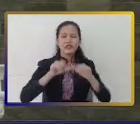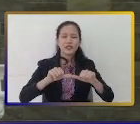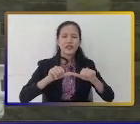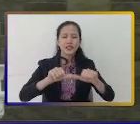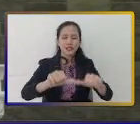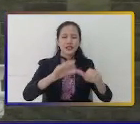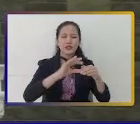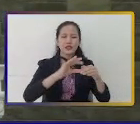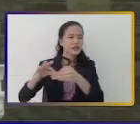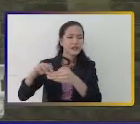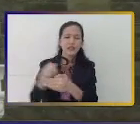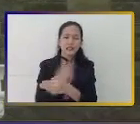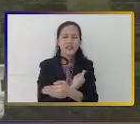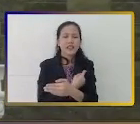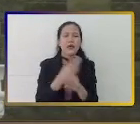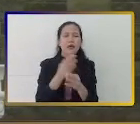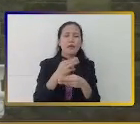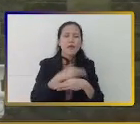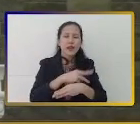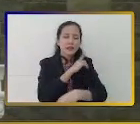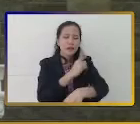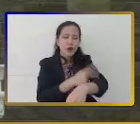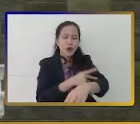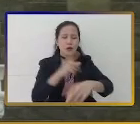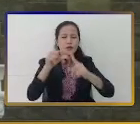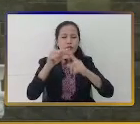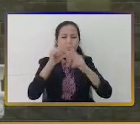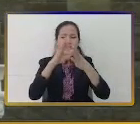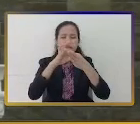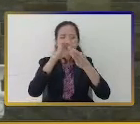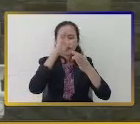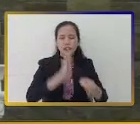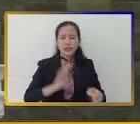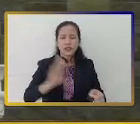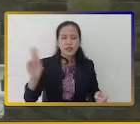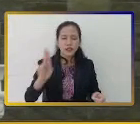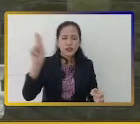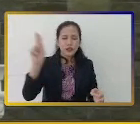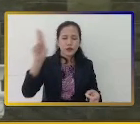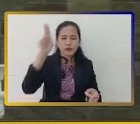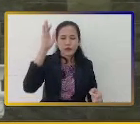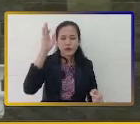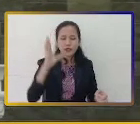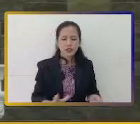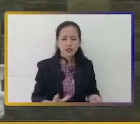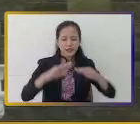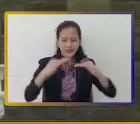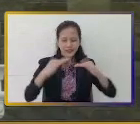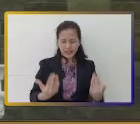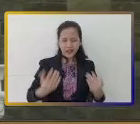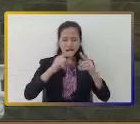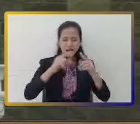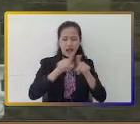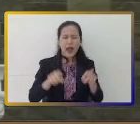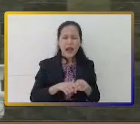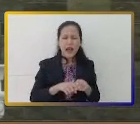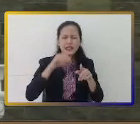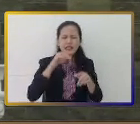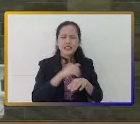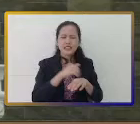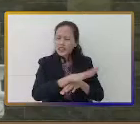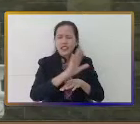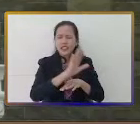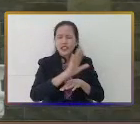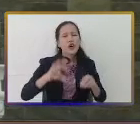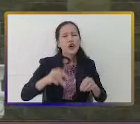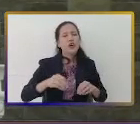amin. Empower your message, Panginoon, empower your word. Gamitin niyo alam po ko bilang mensahero niyo po. Hide me behind your cross